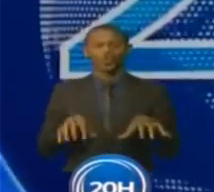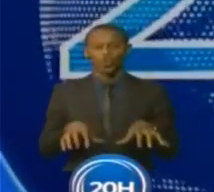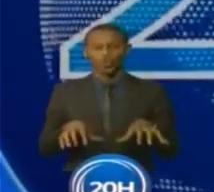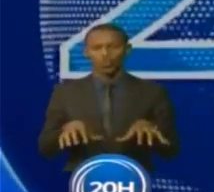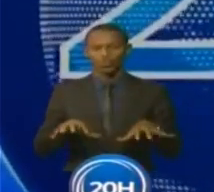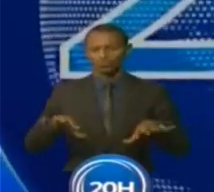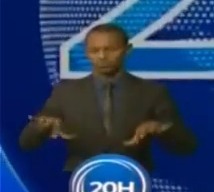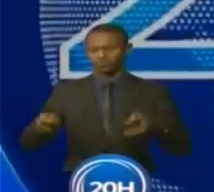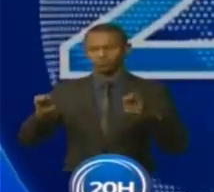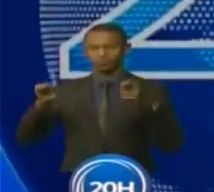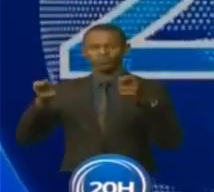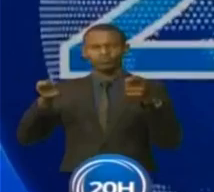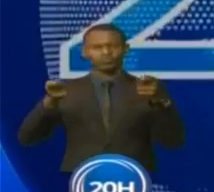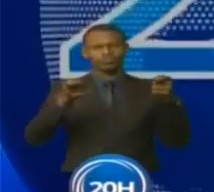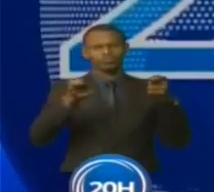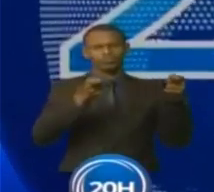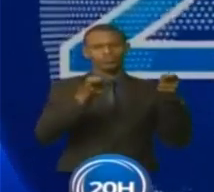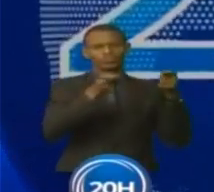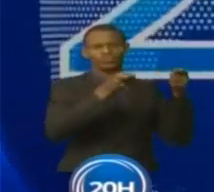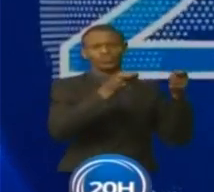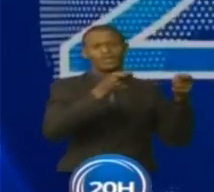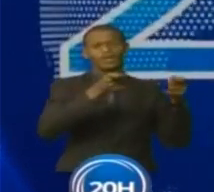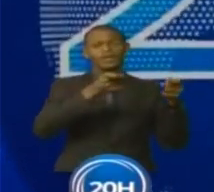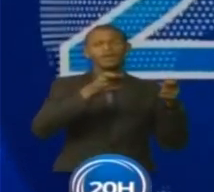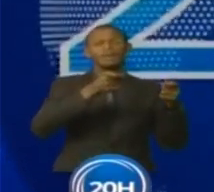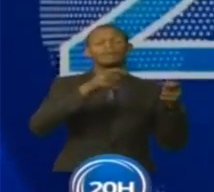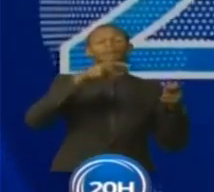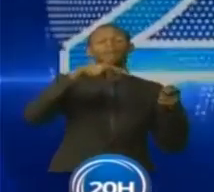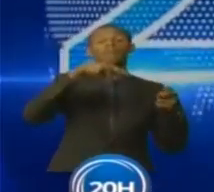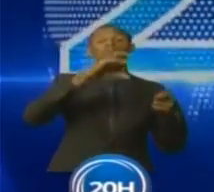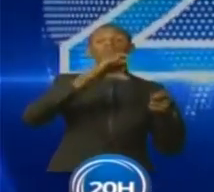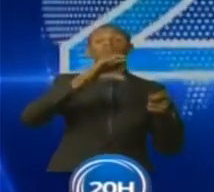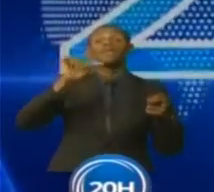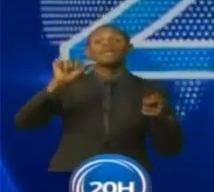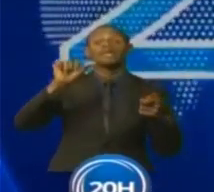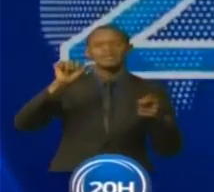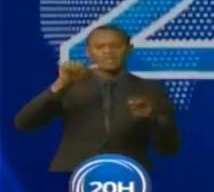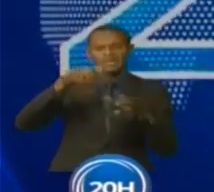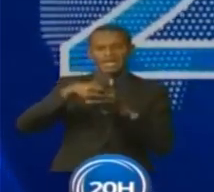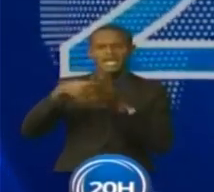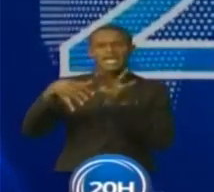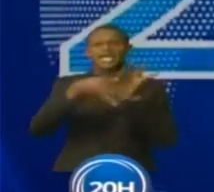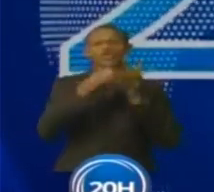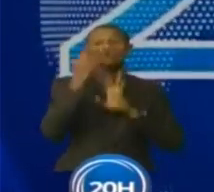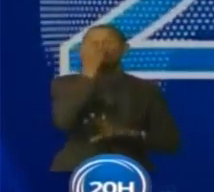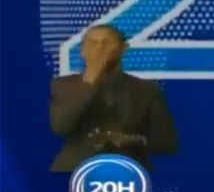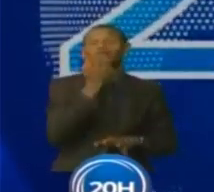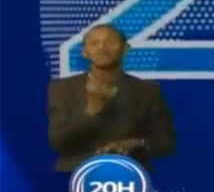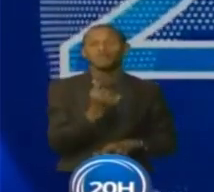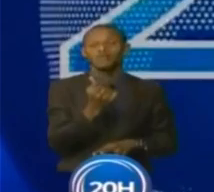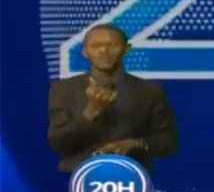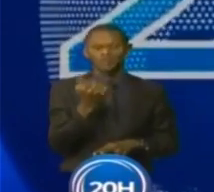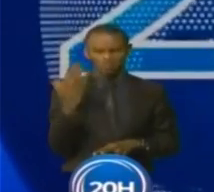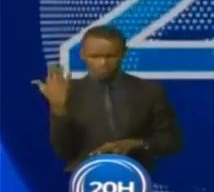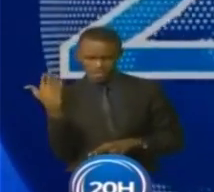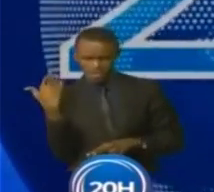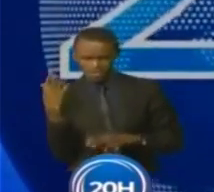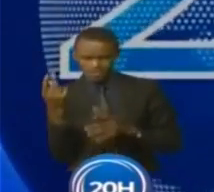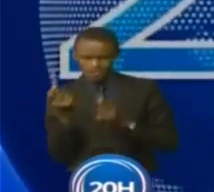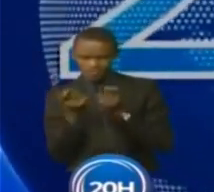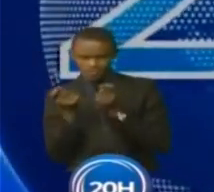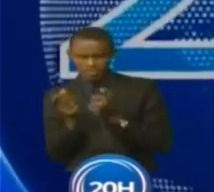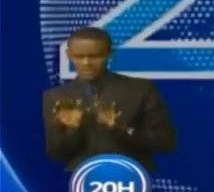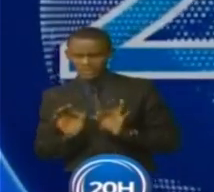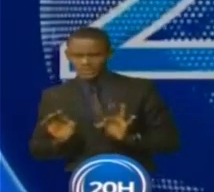d'administration de l'UNAFRI, une institution panafricaine, au moment où elle n'avait plus ses dirigeants. Et cela, il